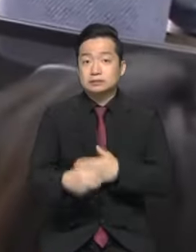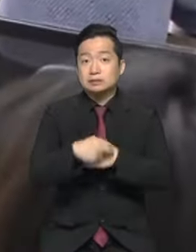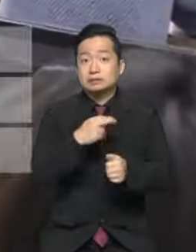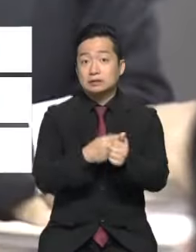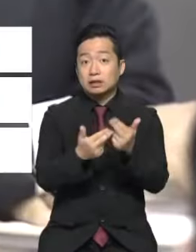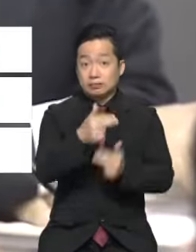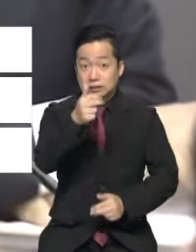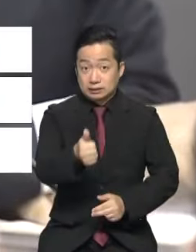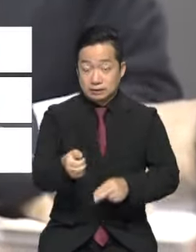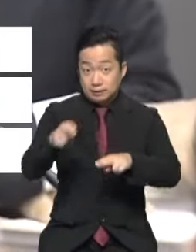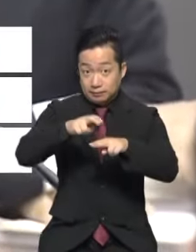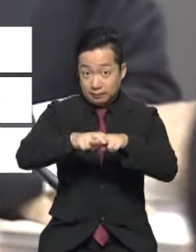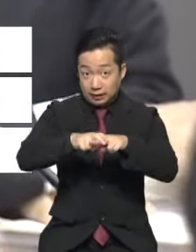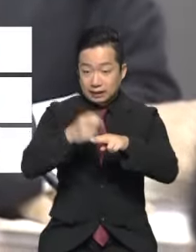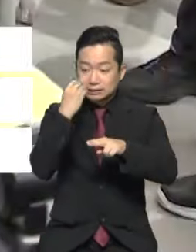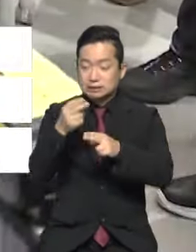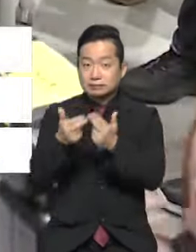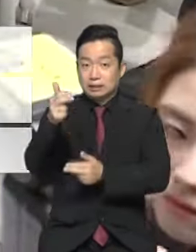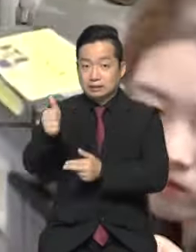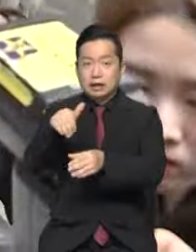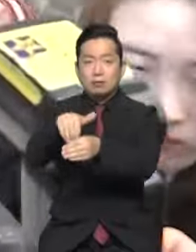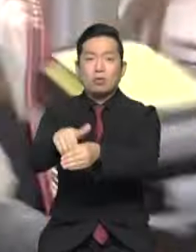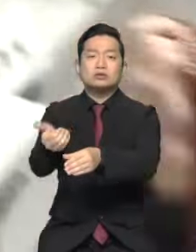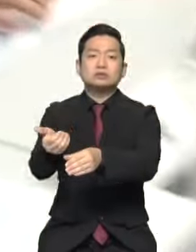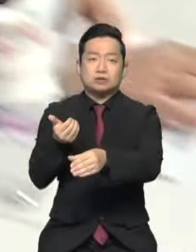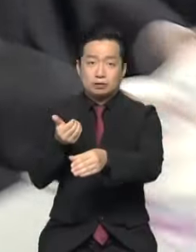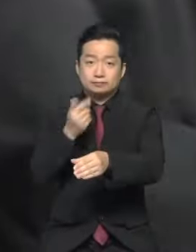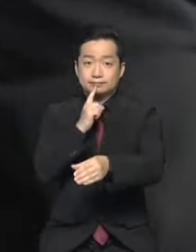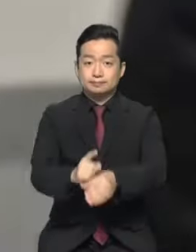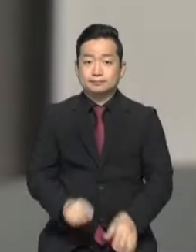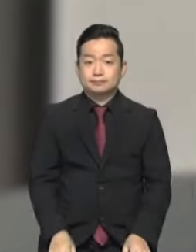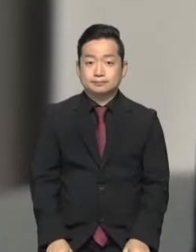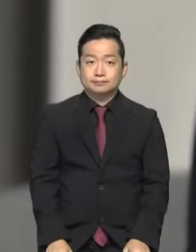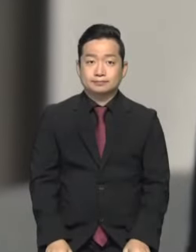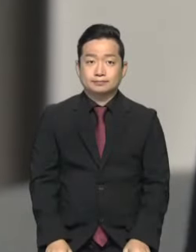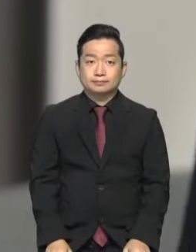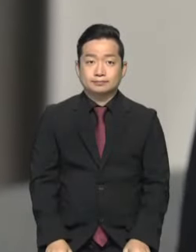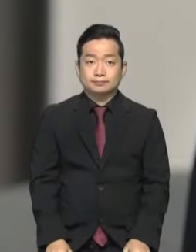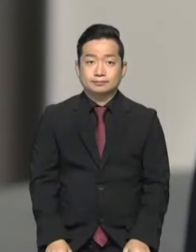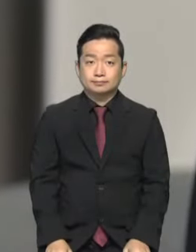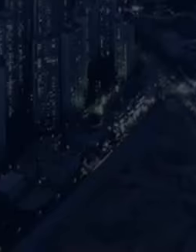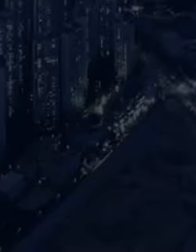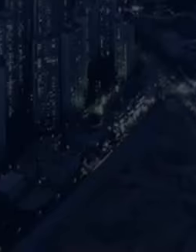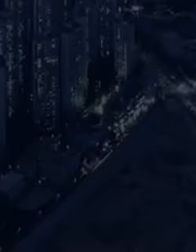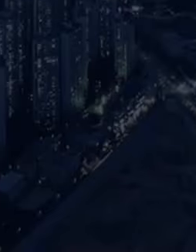비대위원장의 임기는 신임 회장을 뽑을 때까지입니다. SBS 정혜진입니다.